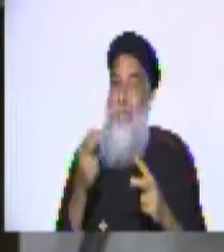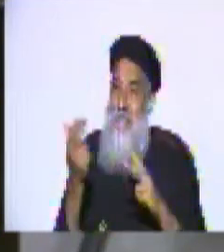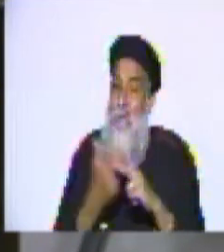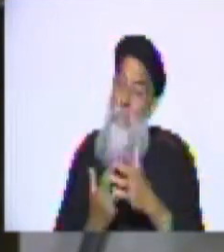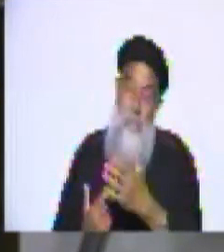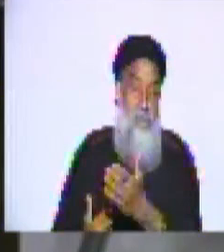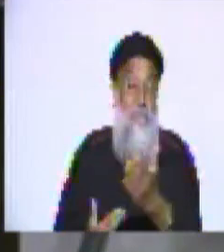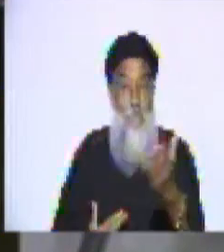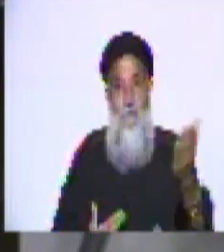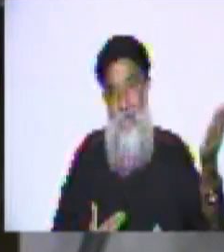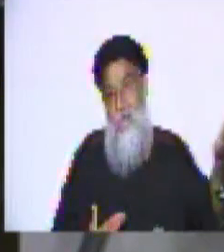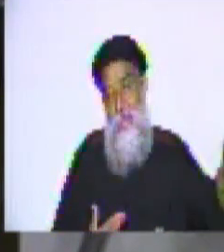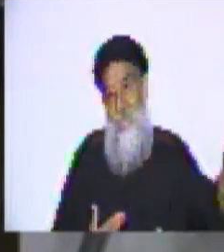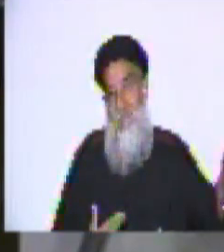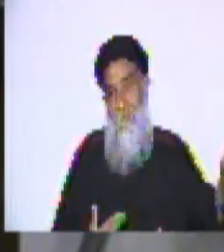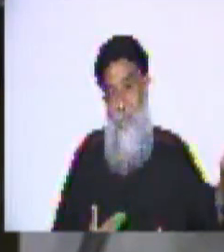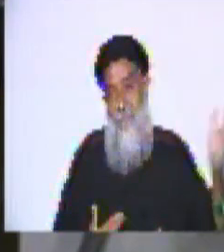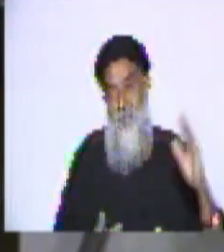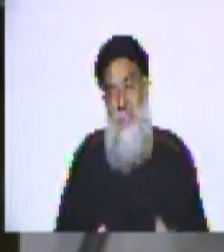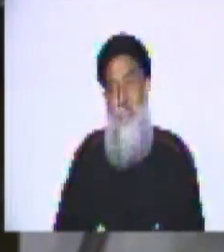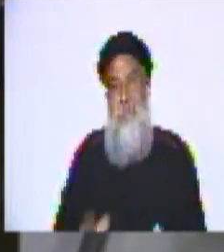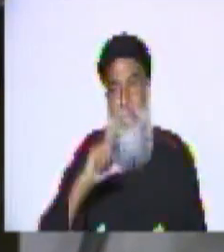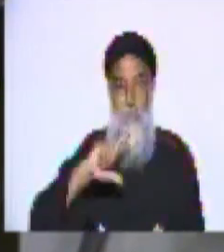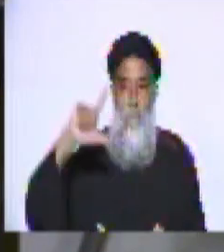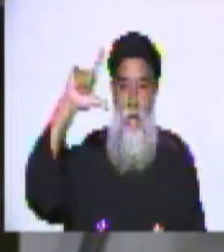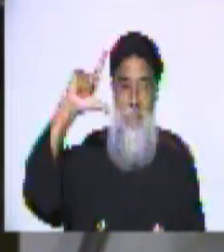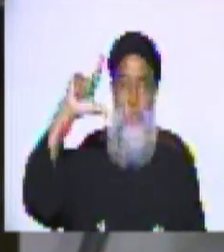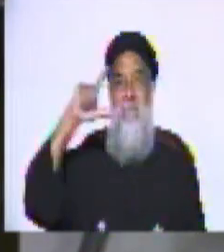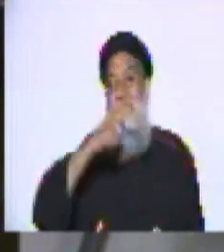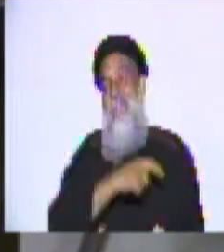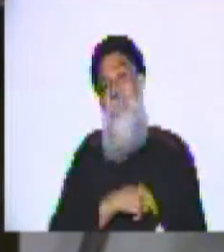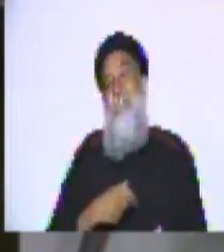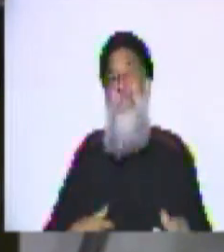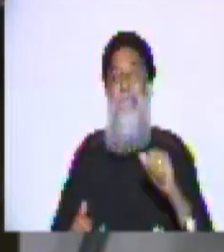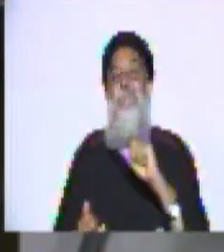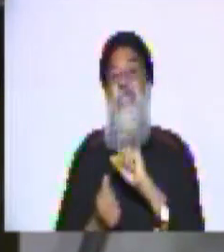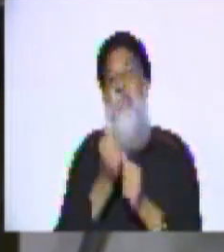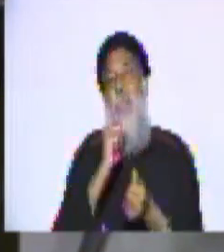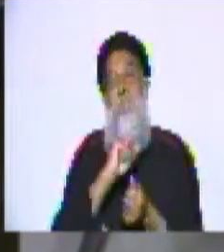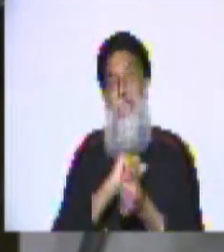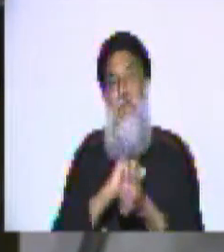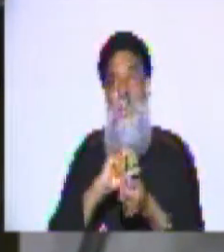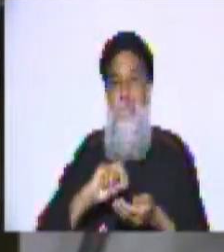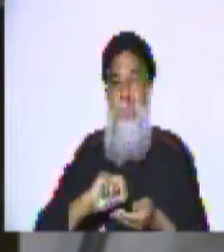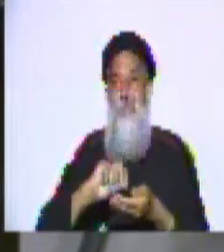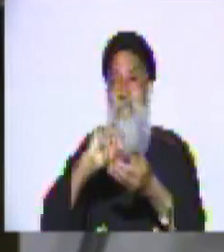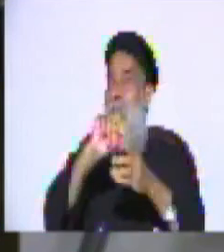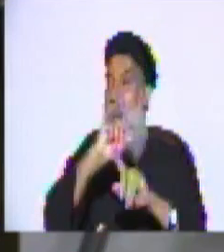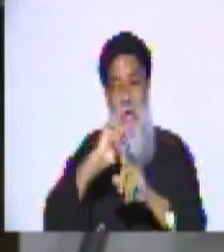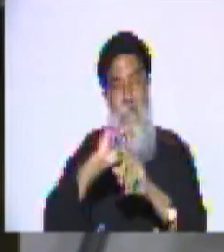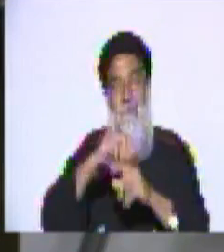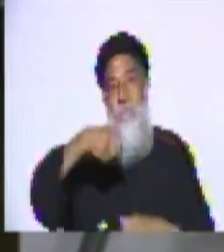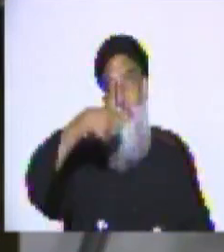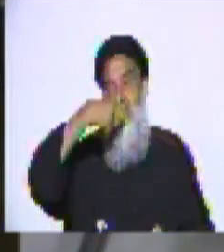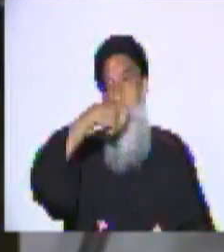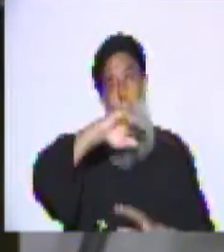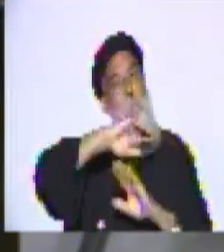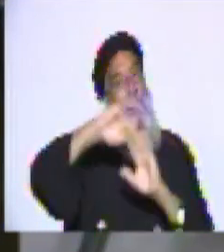باليوناني وبالقبطي، والارش دياكون يعني بيساعدوا في هذا، بس